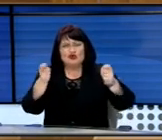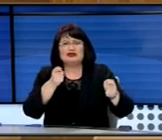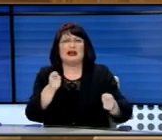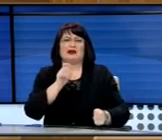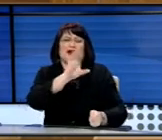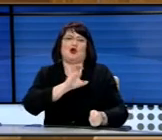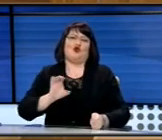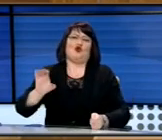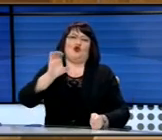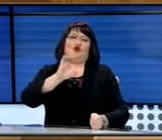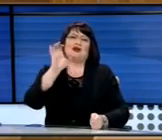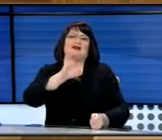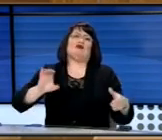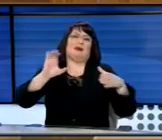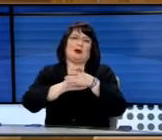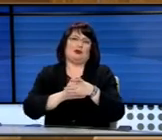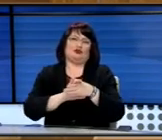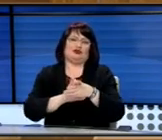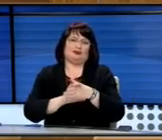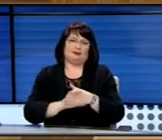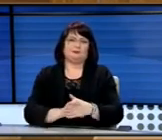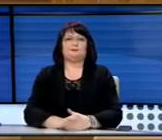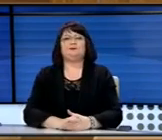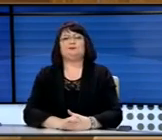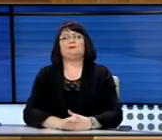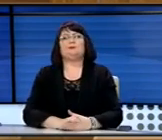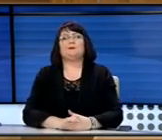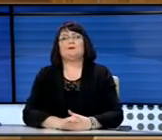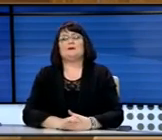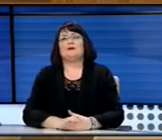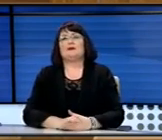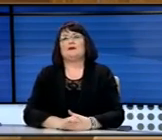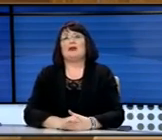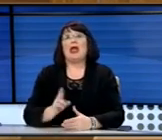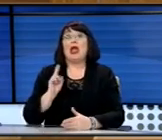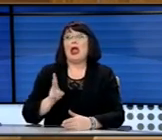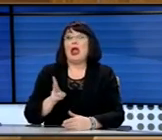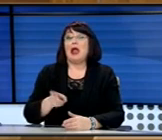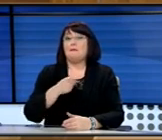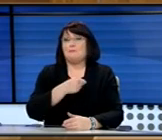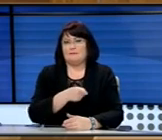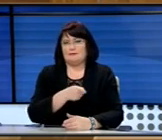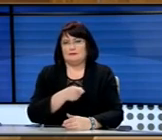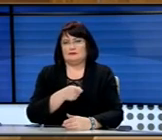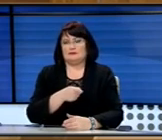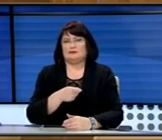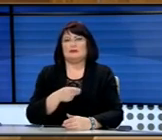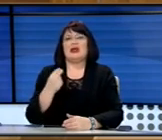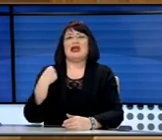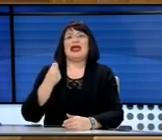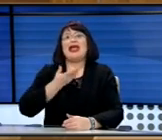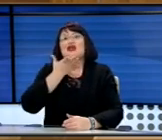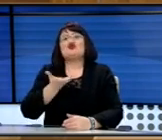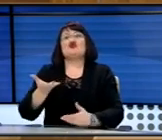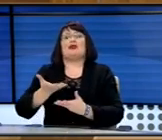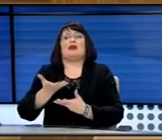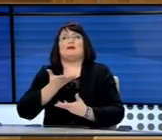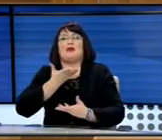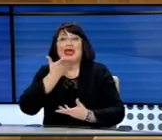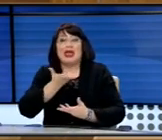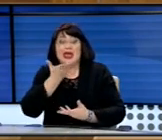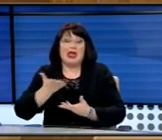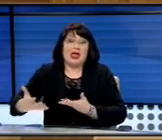πολλές χώρες της Ευρωπαϊκής Ένωσης. Η γνωστή απειλή του λεγόμενου δημοσιονομικού εκτροχιασμού